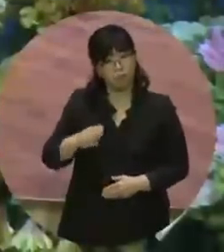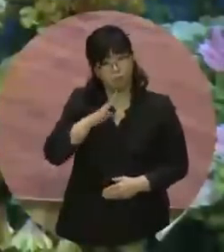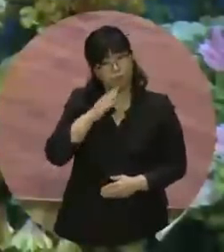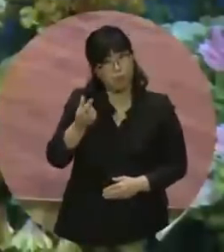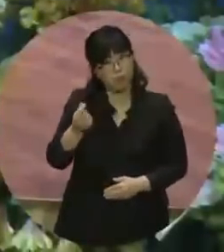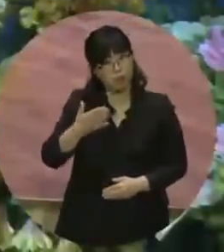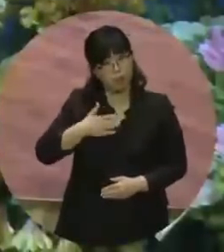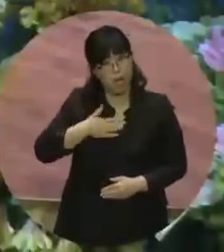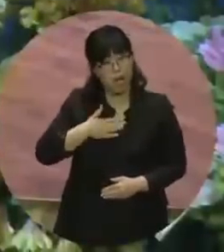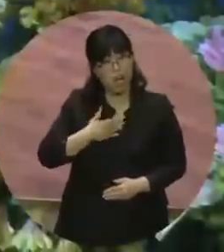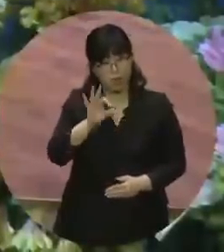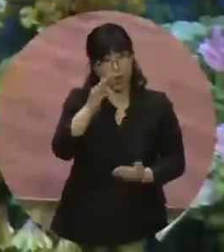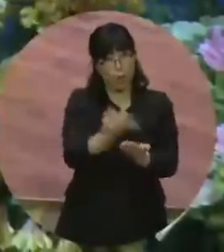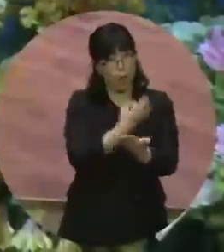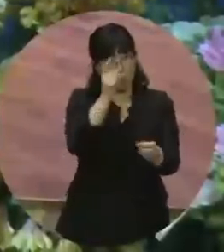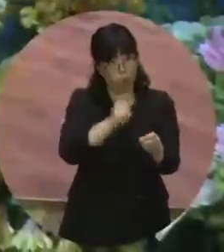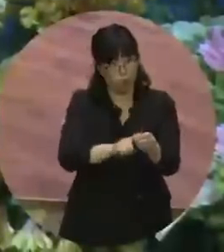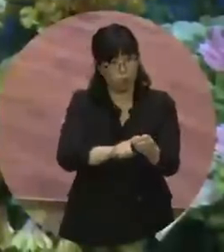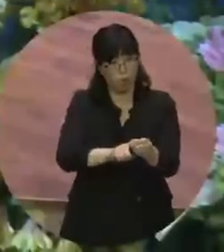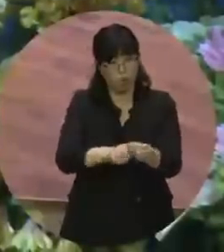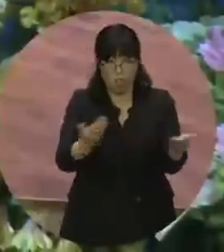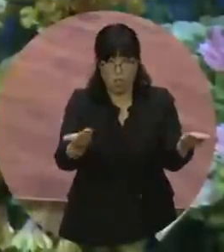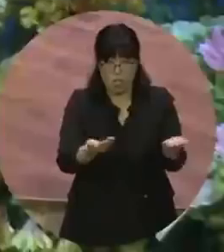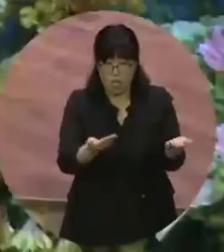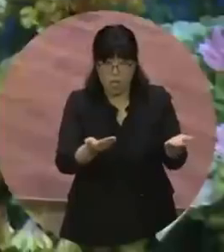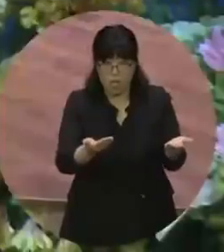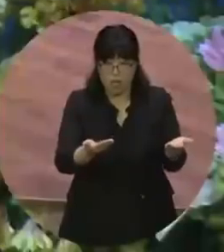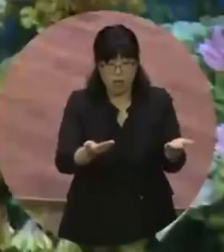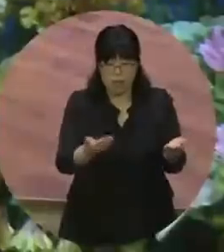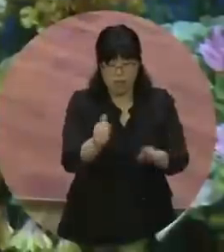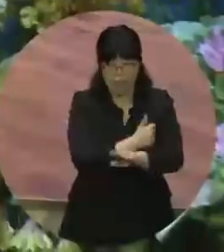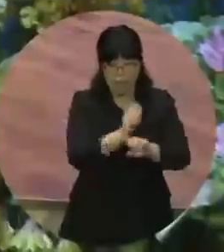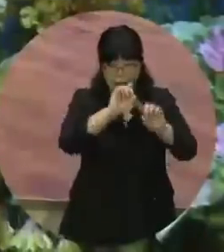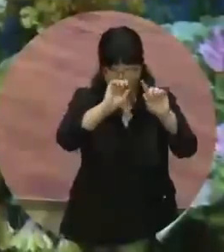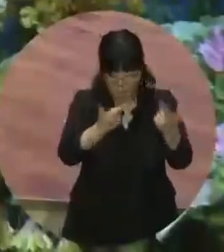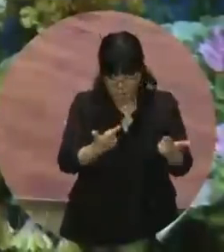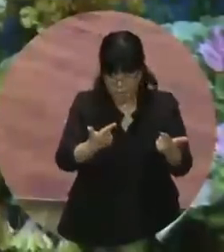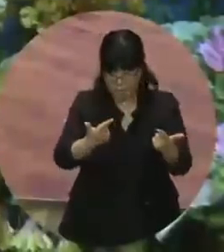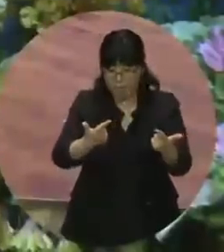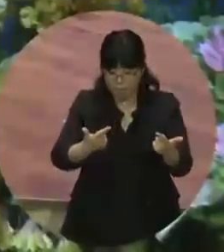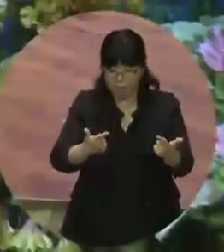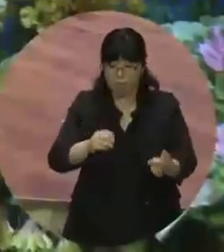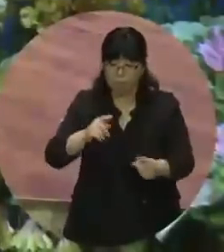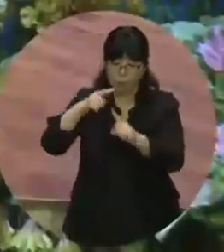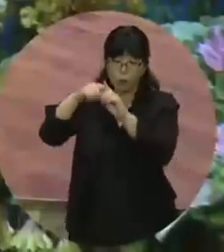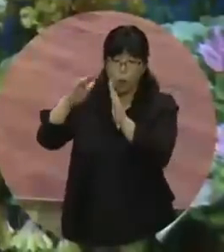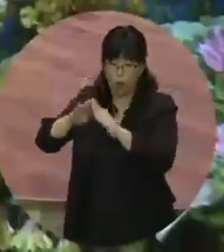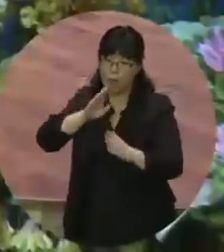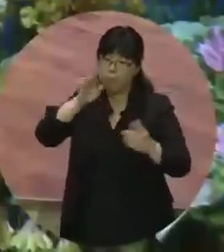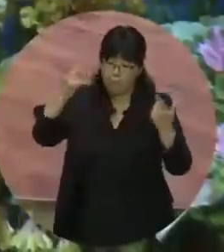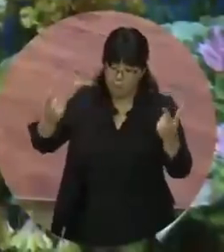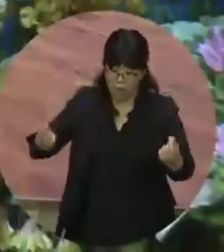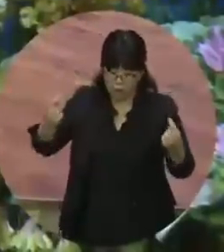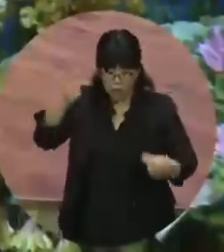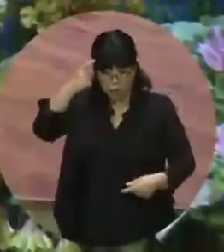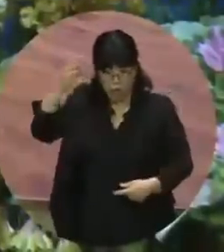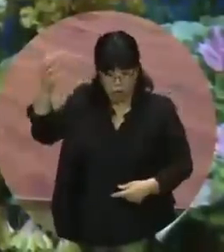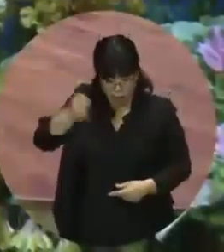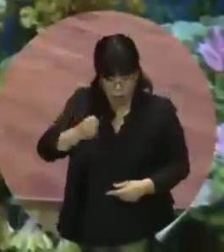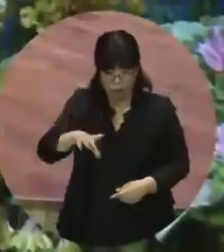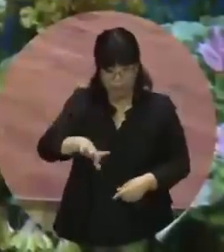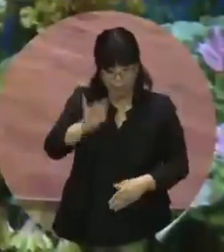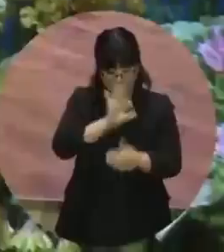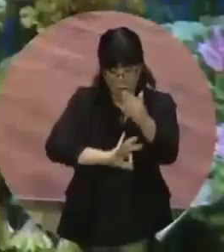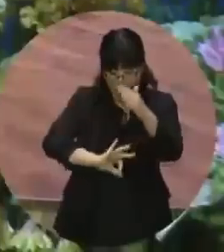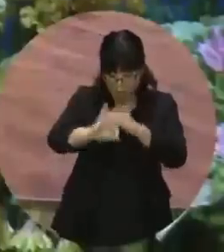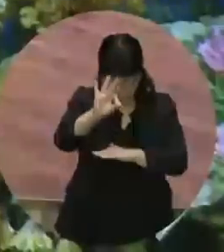해보세요. 그게 예배 교회라 교회. 그 사장이 할 수 있잖아요. 마음대로. 예배 시작. 예배. 그게 교회라. 그리고 복음을